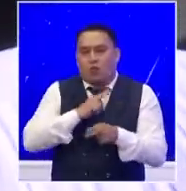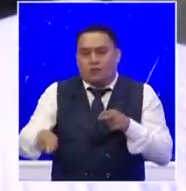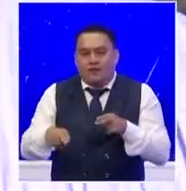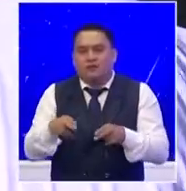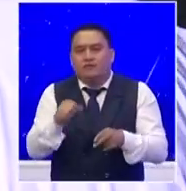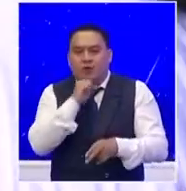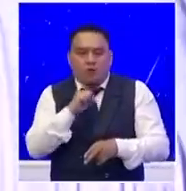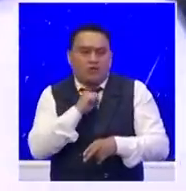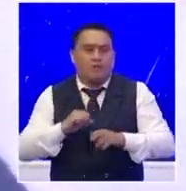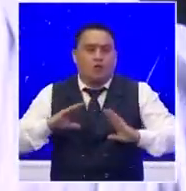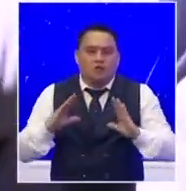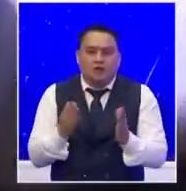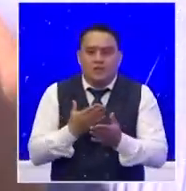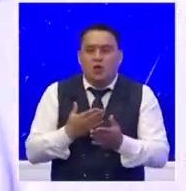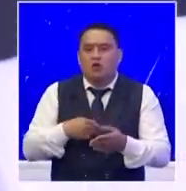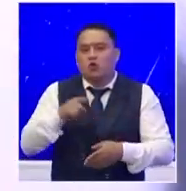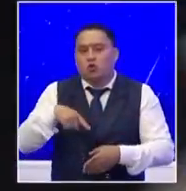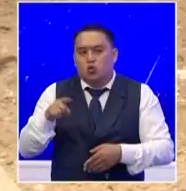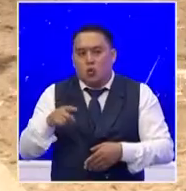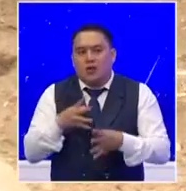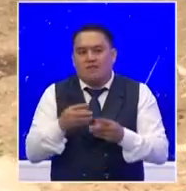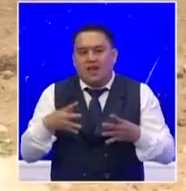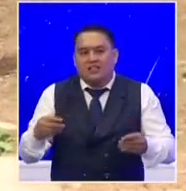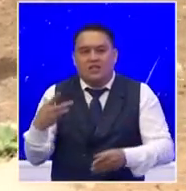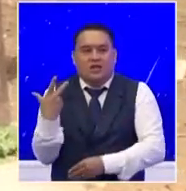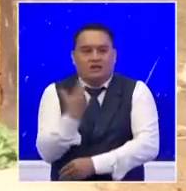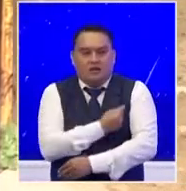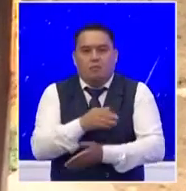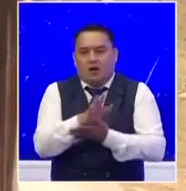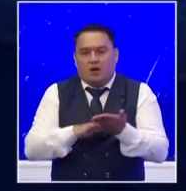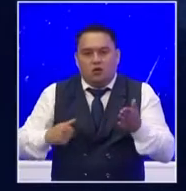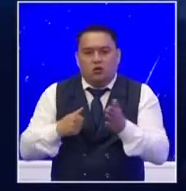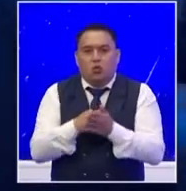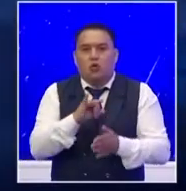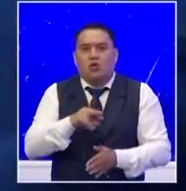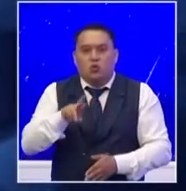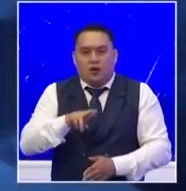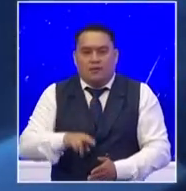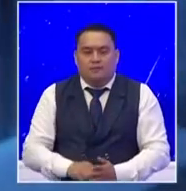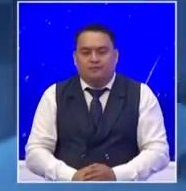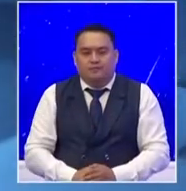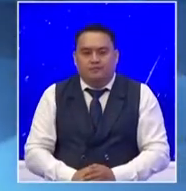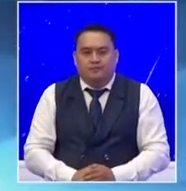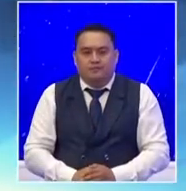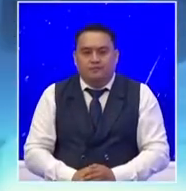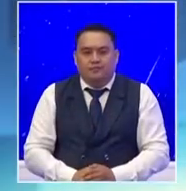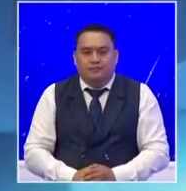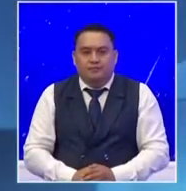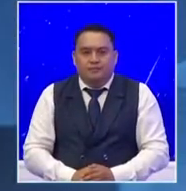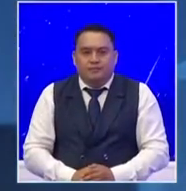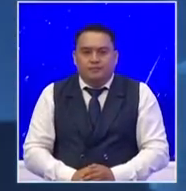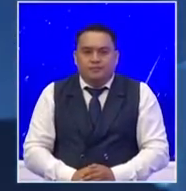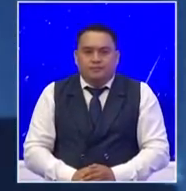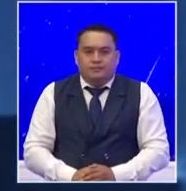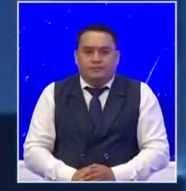скотокрады. Акция с учетом бирочных номеров и весенняя вакцинация продлится до июня. Азаз Жумаханов, Аблай Куттыкбай, телекомпания